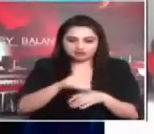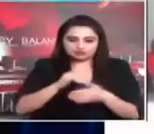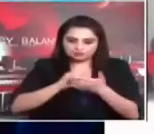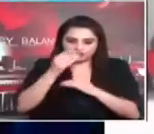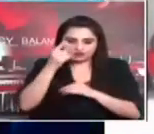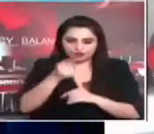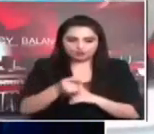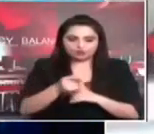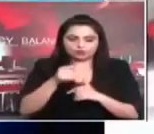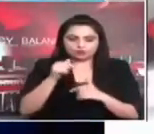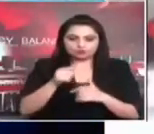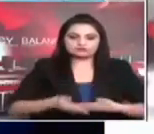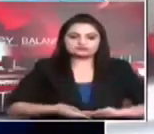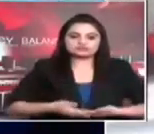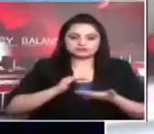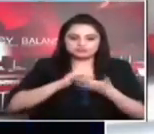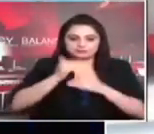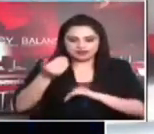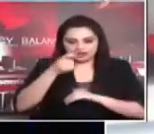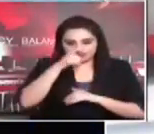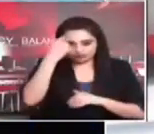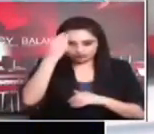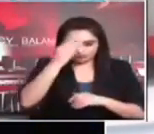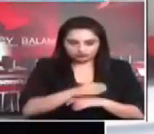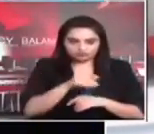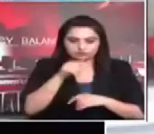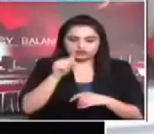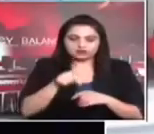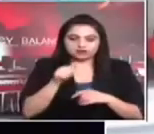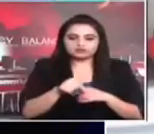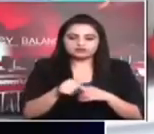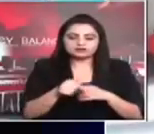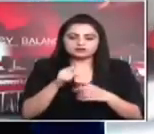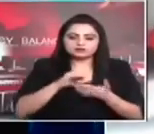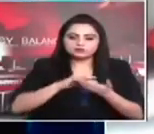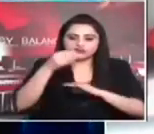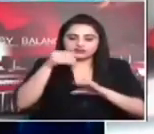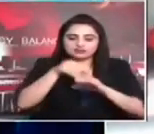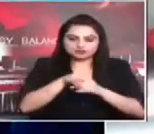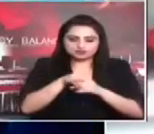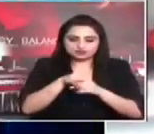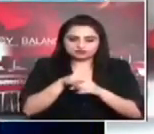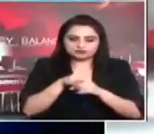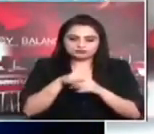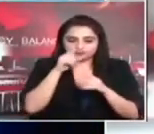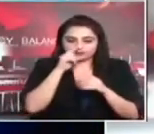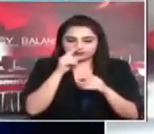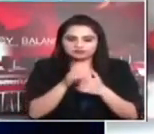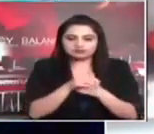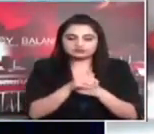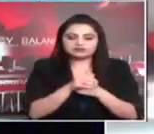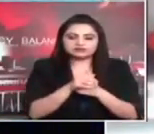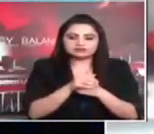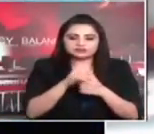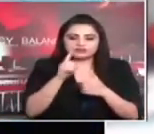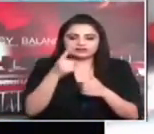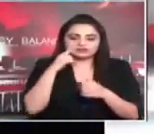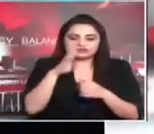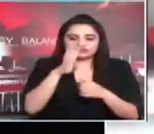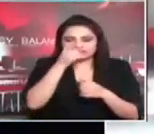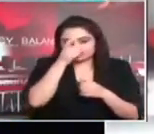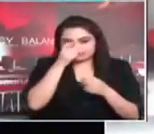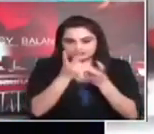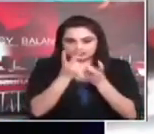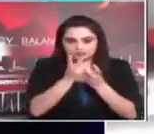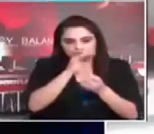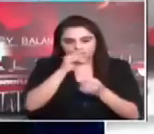यो ज्येष्ठ भनेको अहिले तपाईँको यो करिब करिब यो महिनामा दिनमा अहिले नभएको पनि 400 जना आइरहेछ। तपाईँको